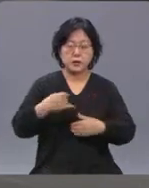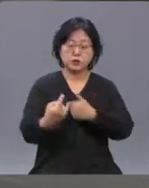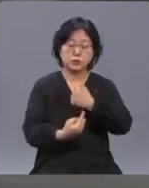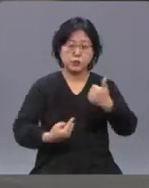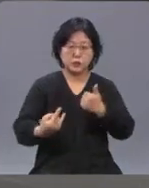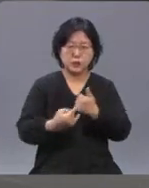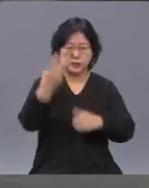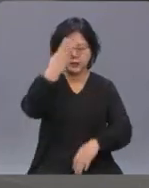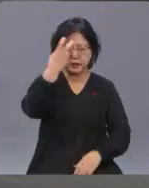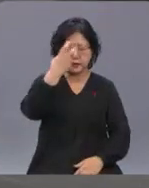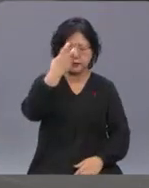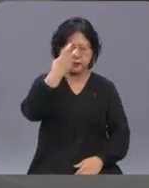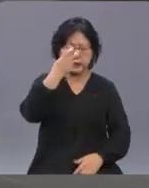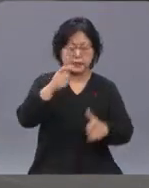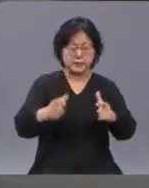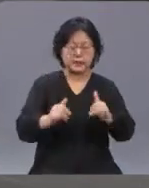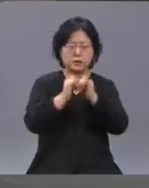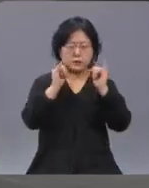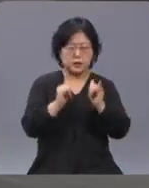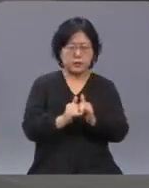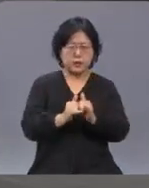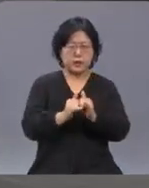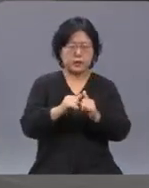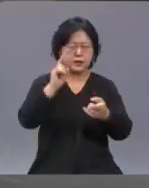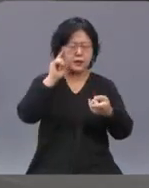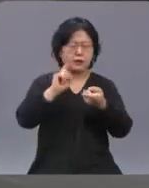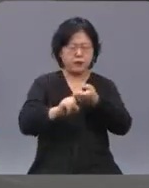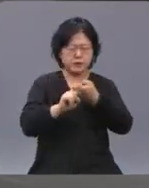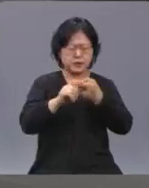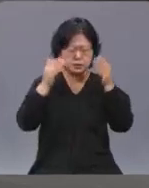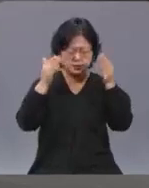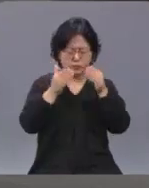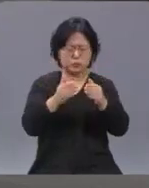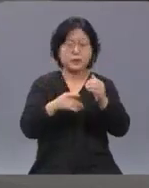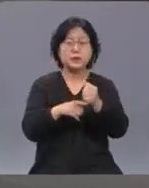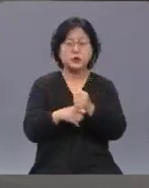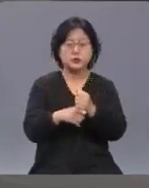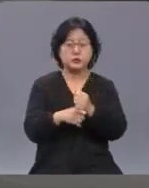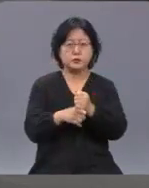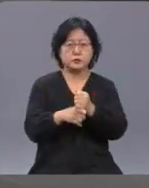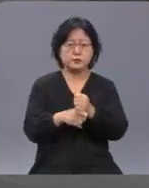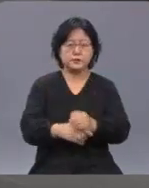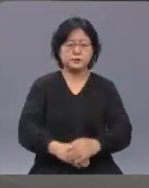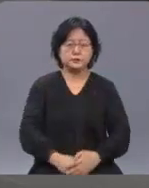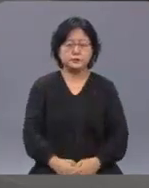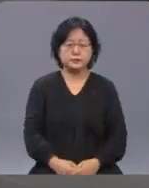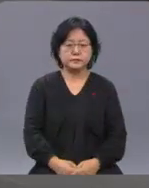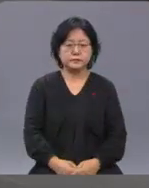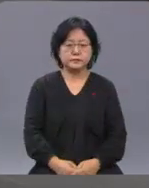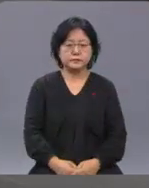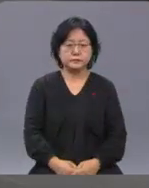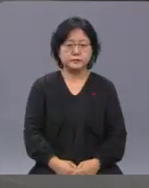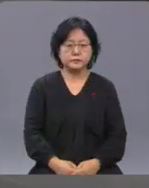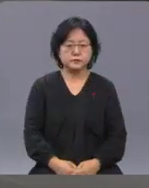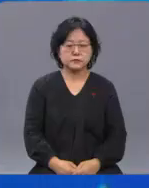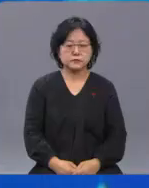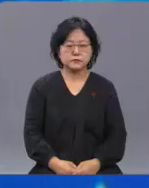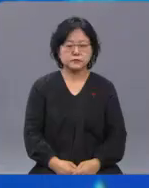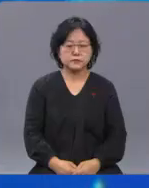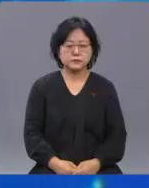안전위원회 심의회 지역사회 눈과 귀가 쏠리고 있는 이유입니다 KBS 뉴스